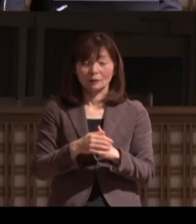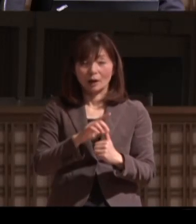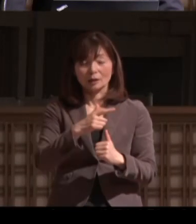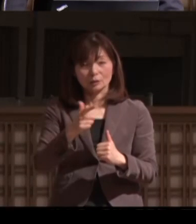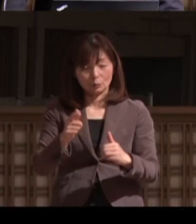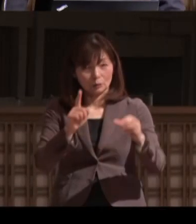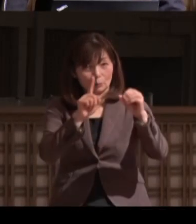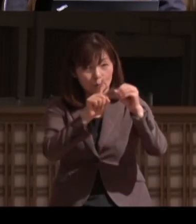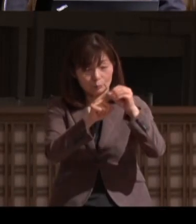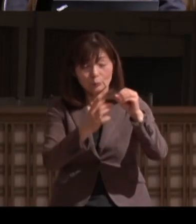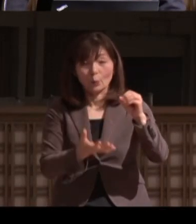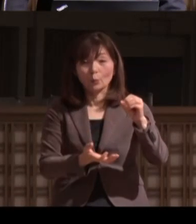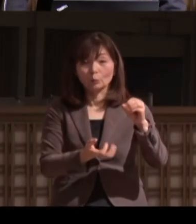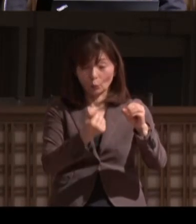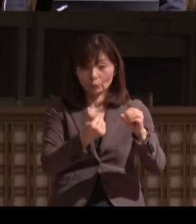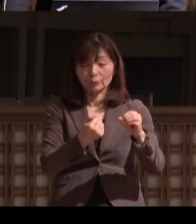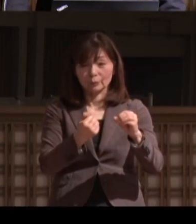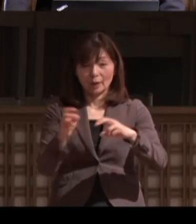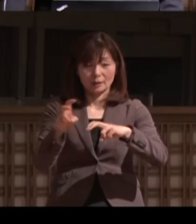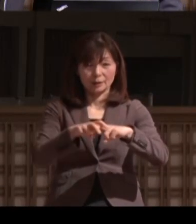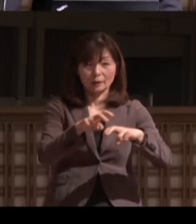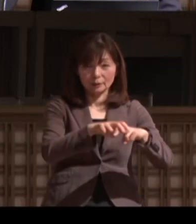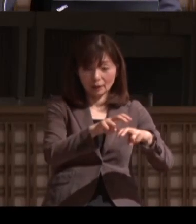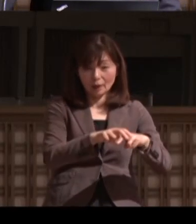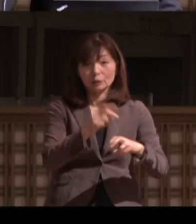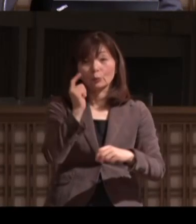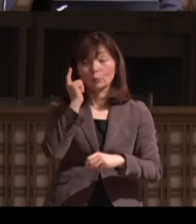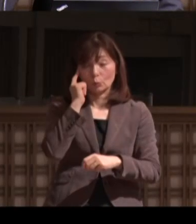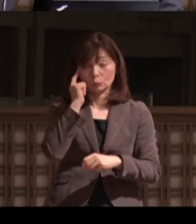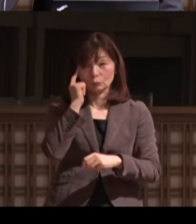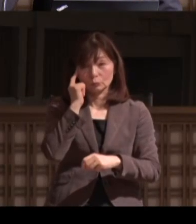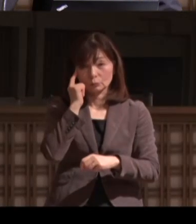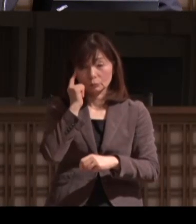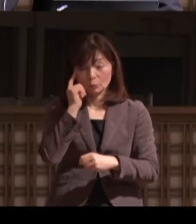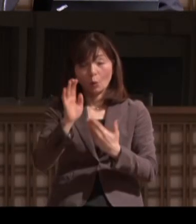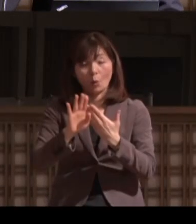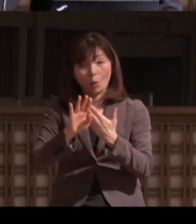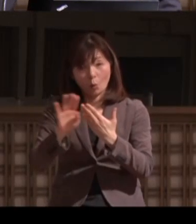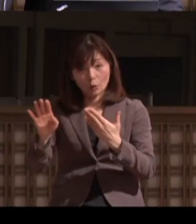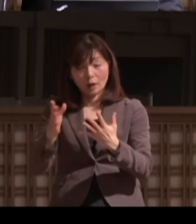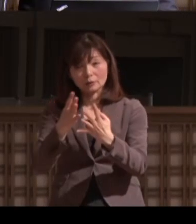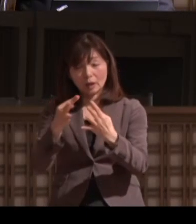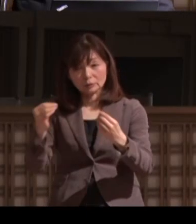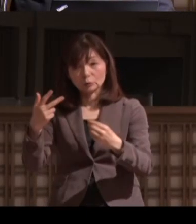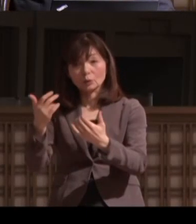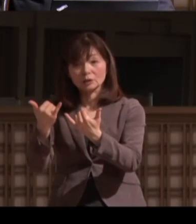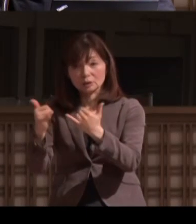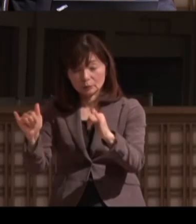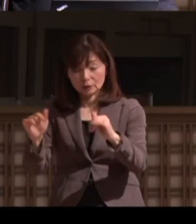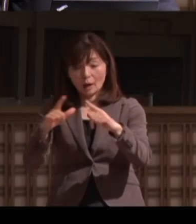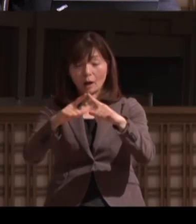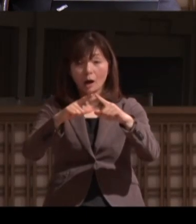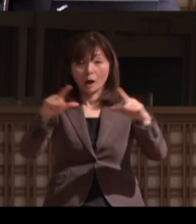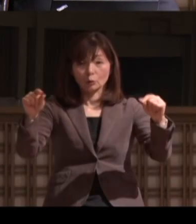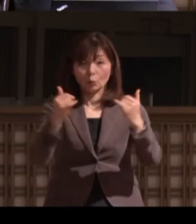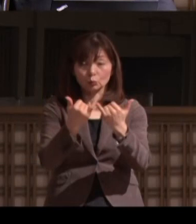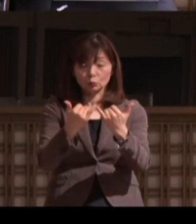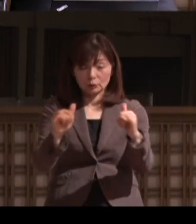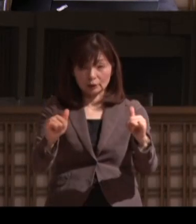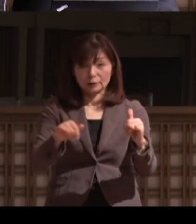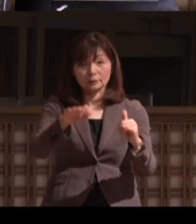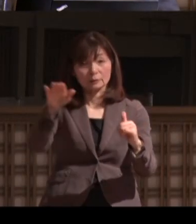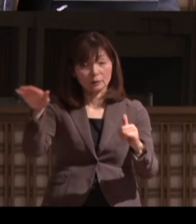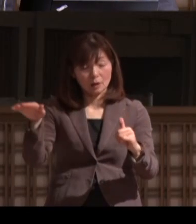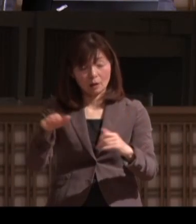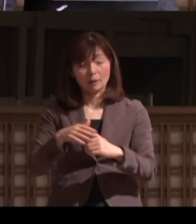を持ってお越だと思いますがおそらく多くの市民そしてえ全国で言えば多くの国民がま